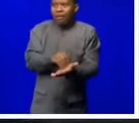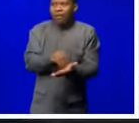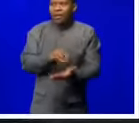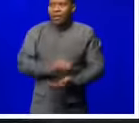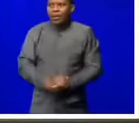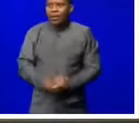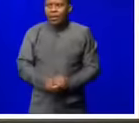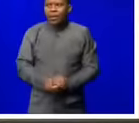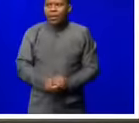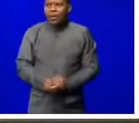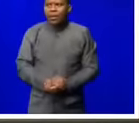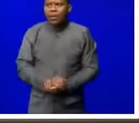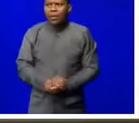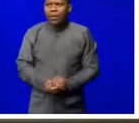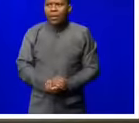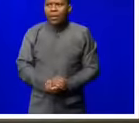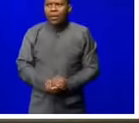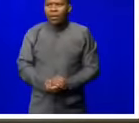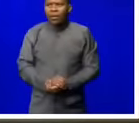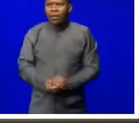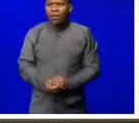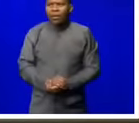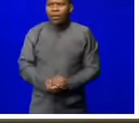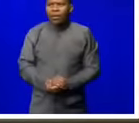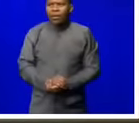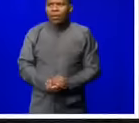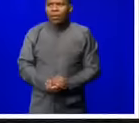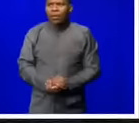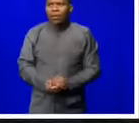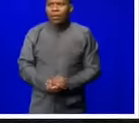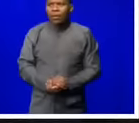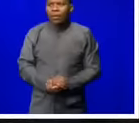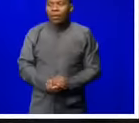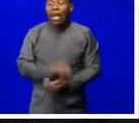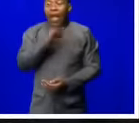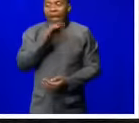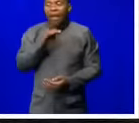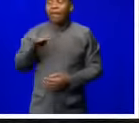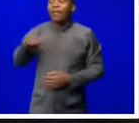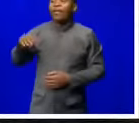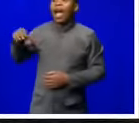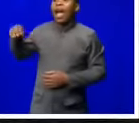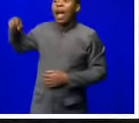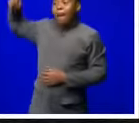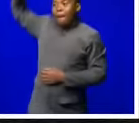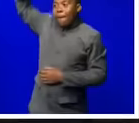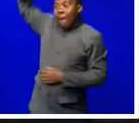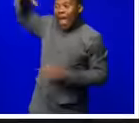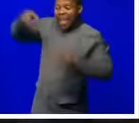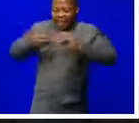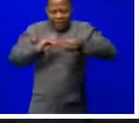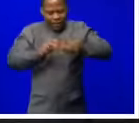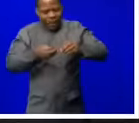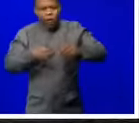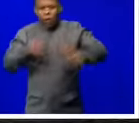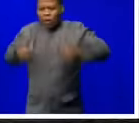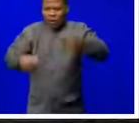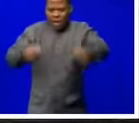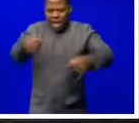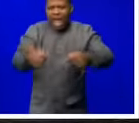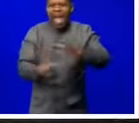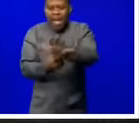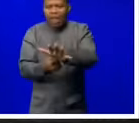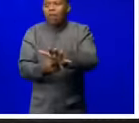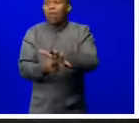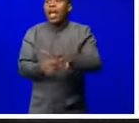abasha. I-training ya grade 3 ka house wiring. House wiring ayipheli. Mihla yonke lena kunetikimu tabogogo la